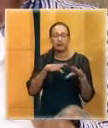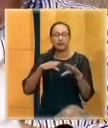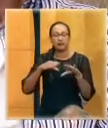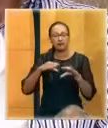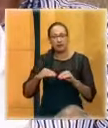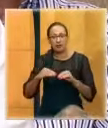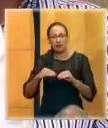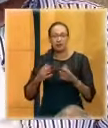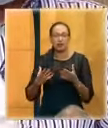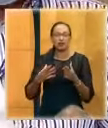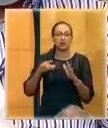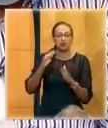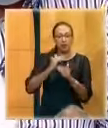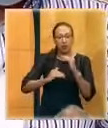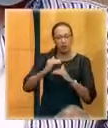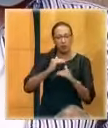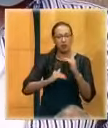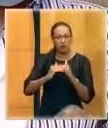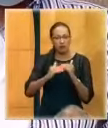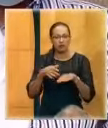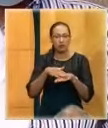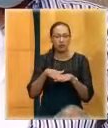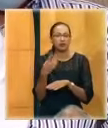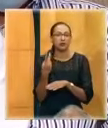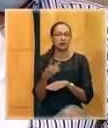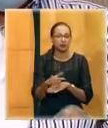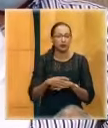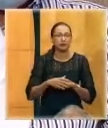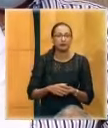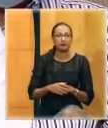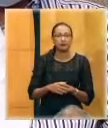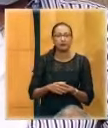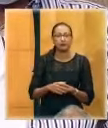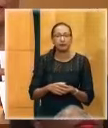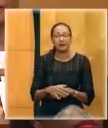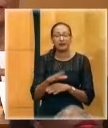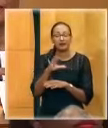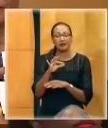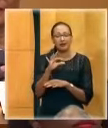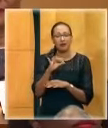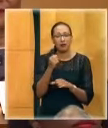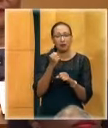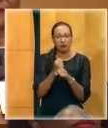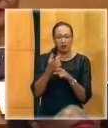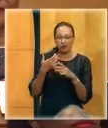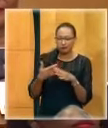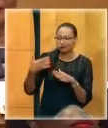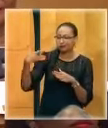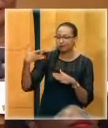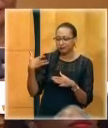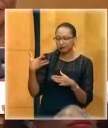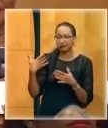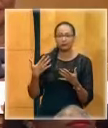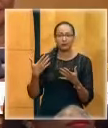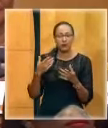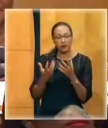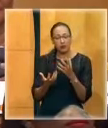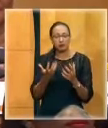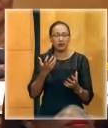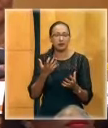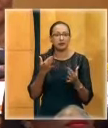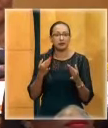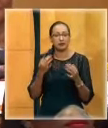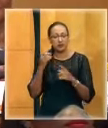équipe. Il a marqué les 50 dernières années de l'histoire de notre pays. Qu'il en soit